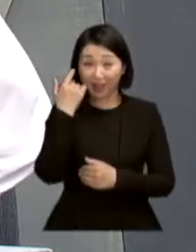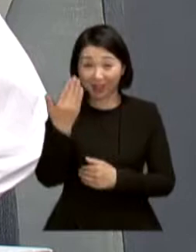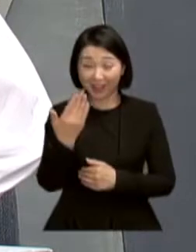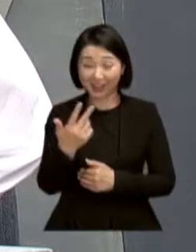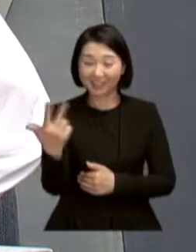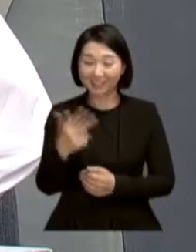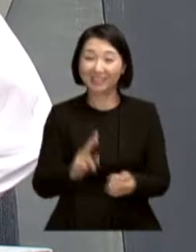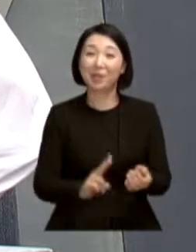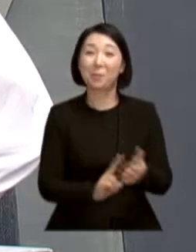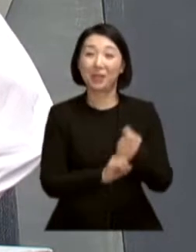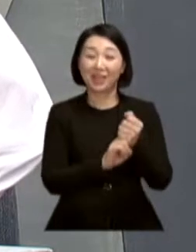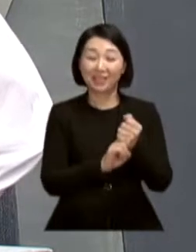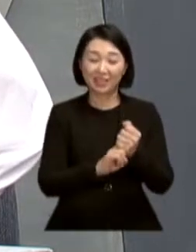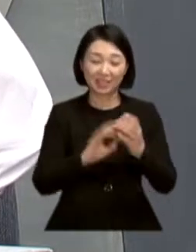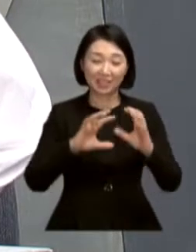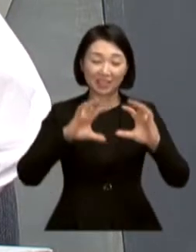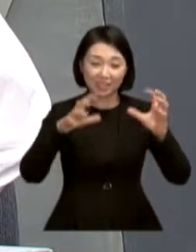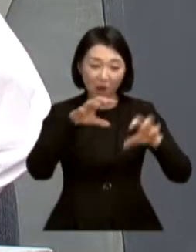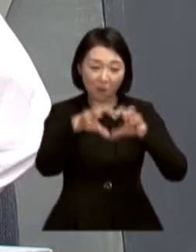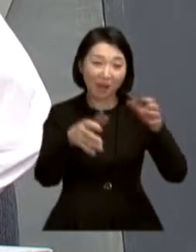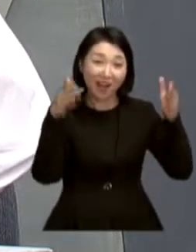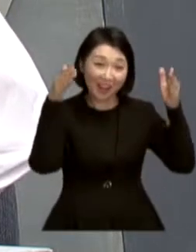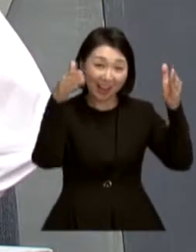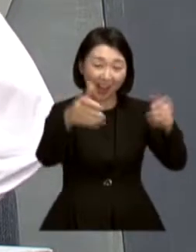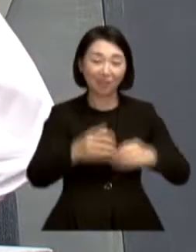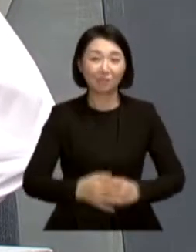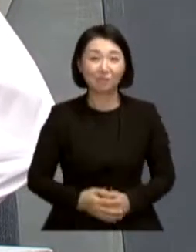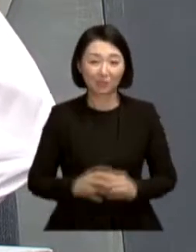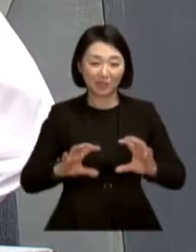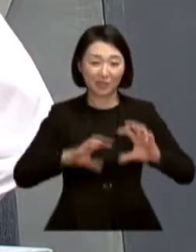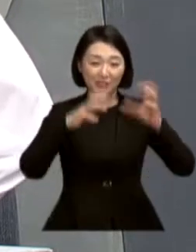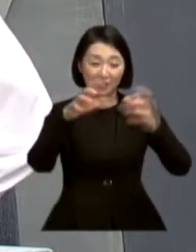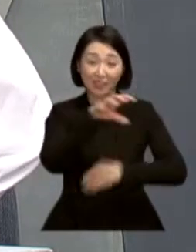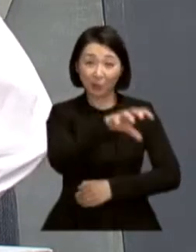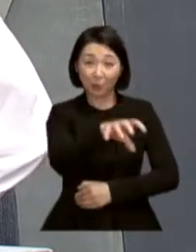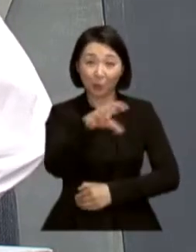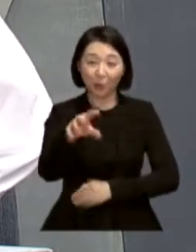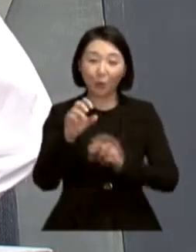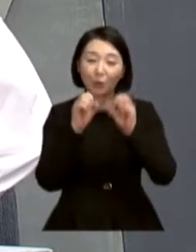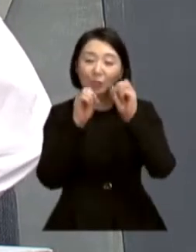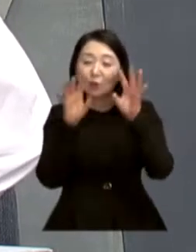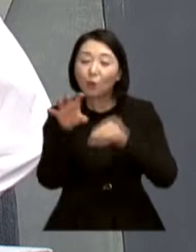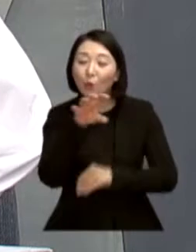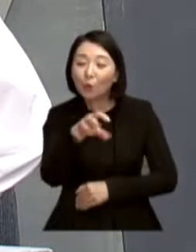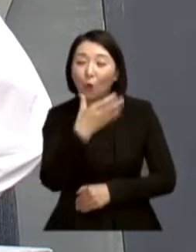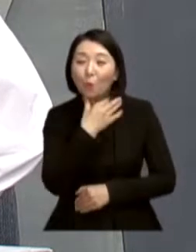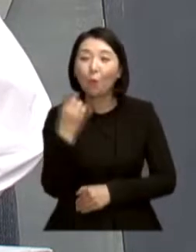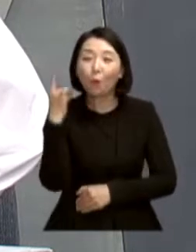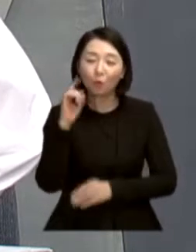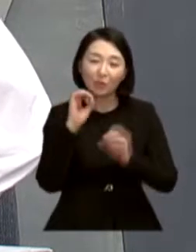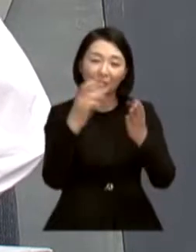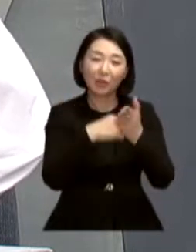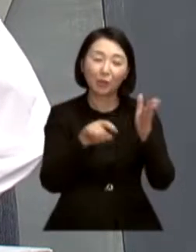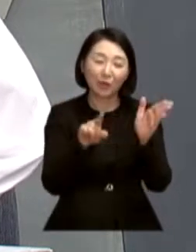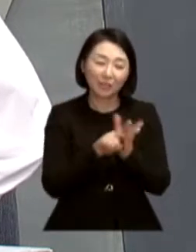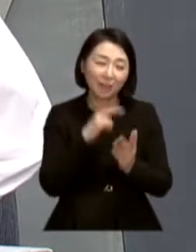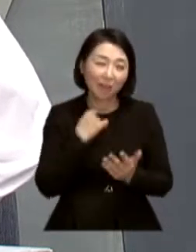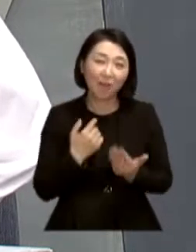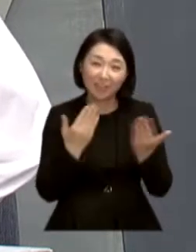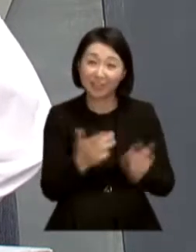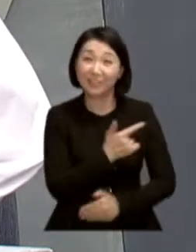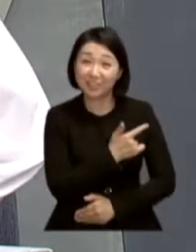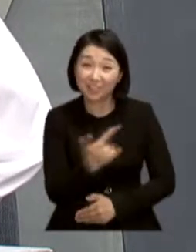평안하셨습니까? 7천 미라클 열방을 향하여 시간입니다. 세계 열방의 선교지에서 복음을 전하기 위해 헌신하시는